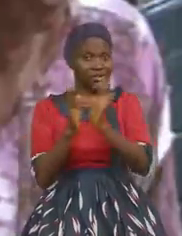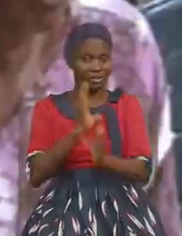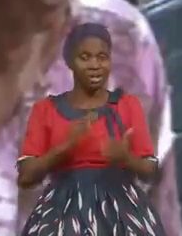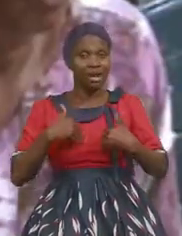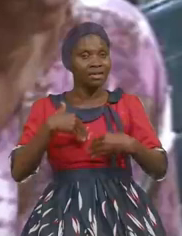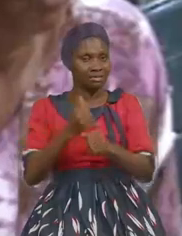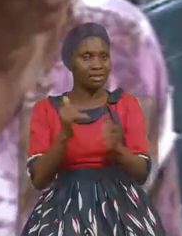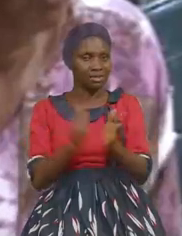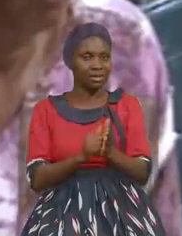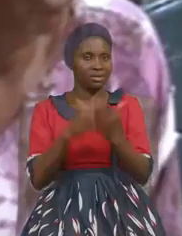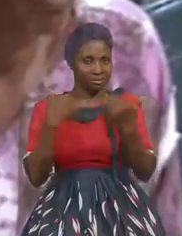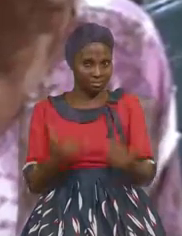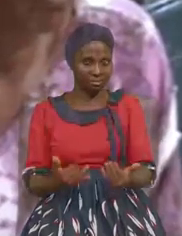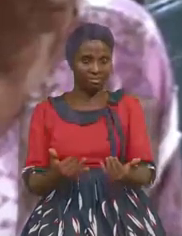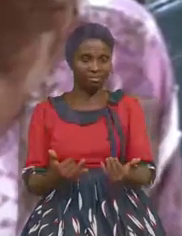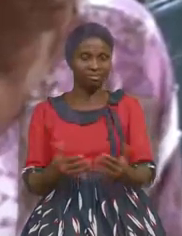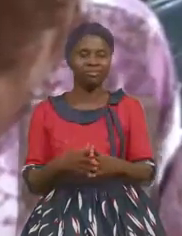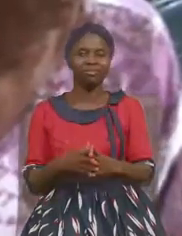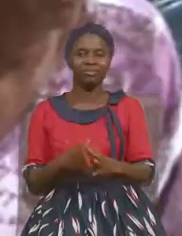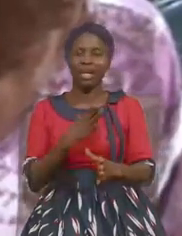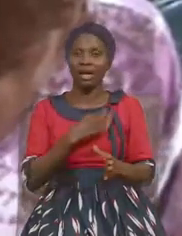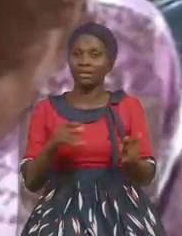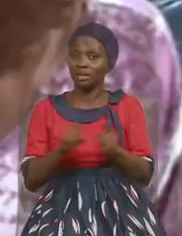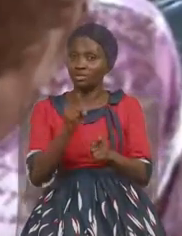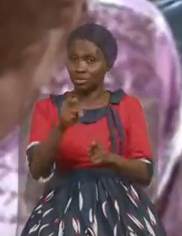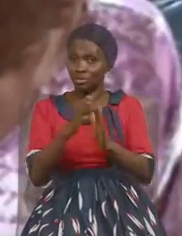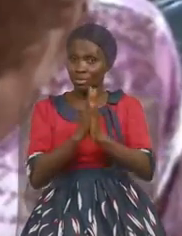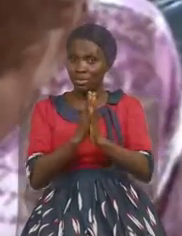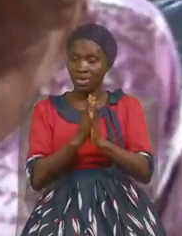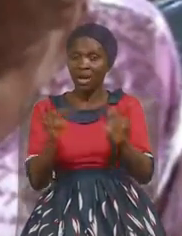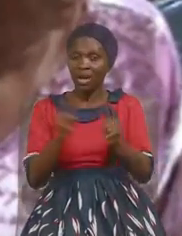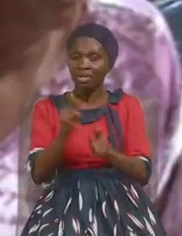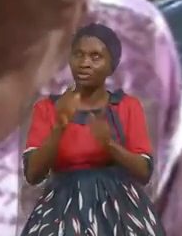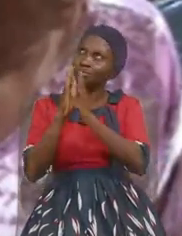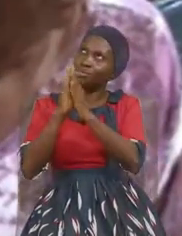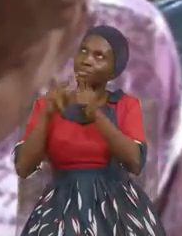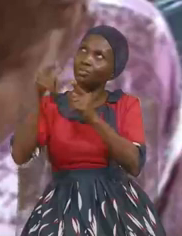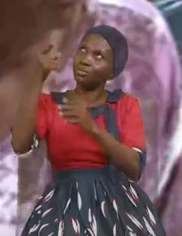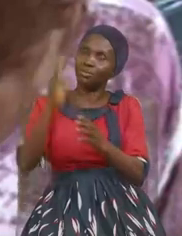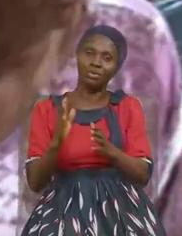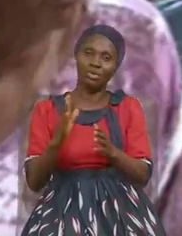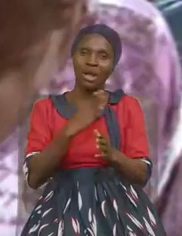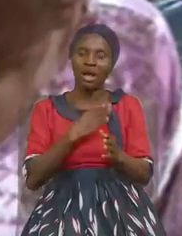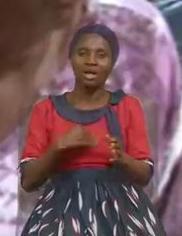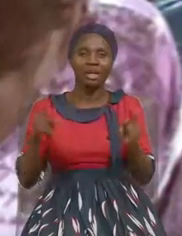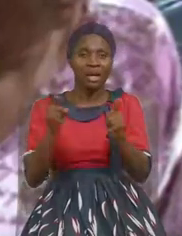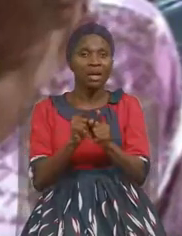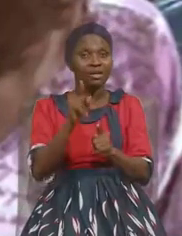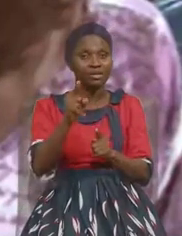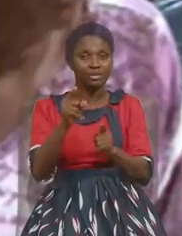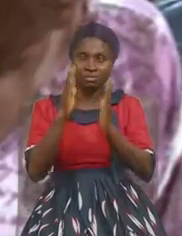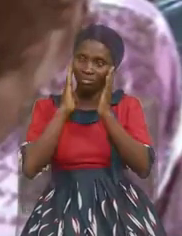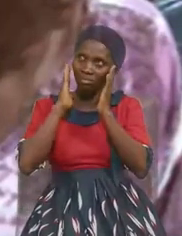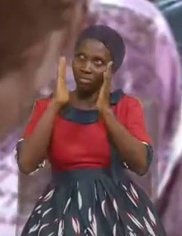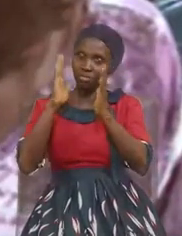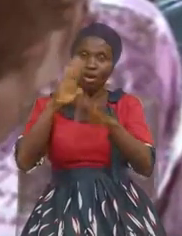cela disponible. Et comme tu pries, et comme tu en parles au Seigneur, et tu te concentres sur